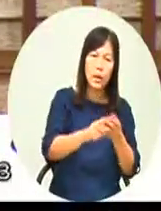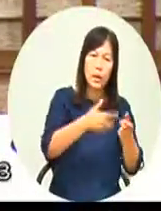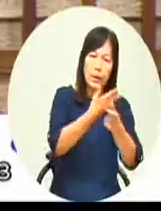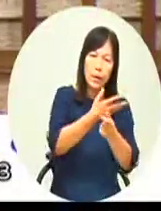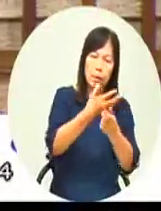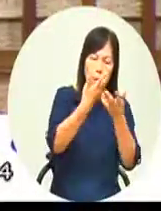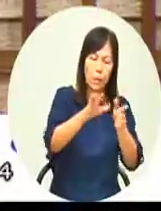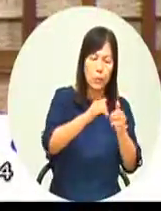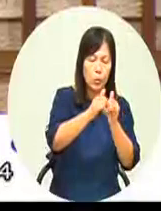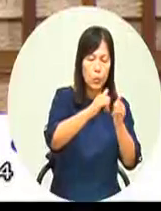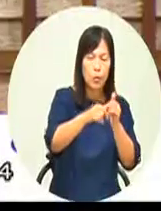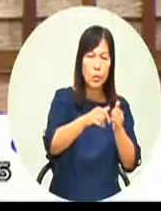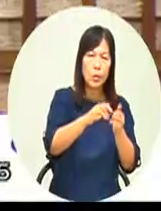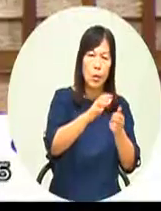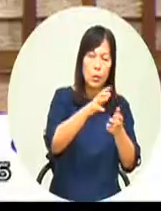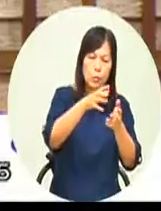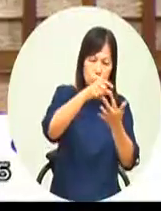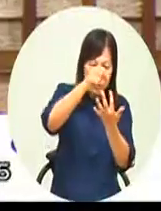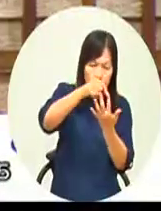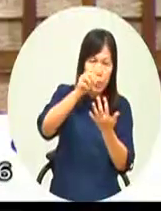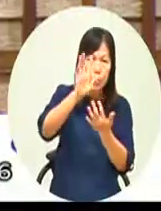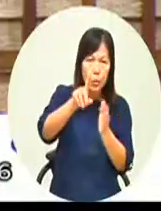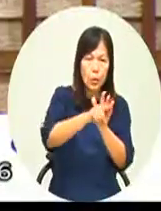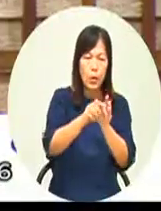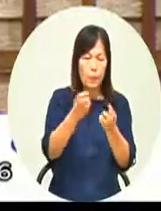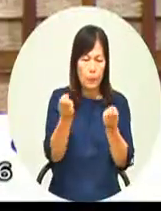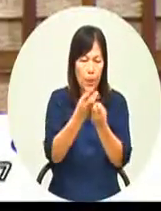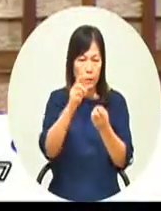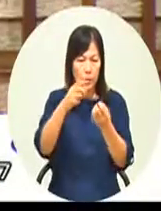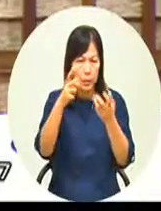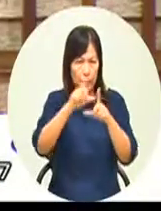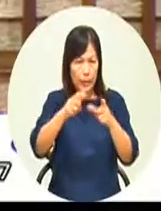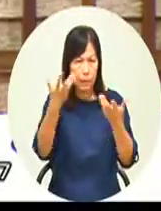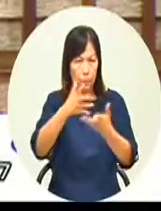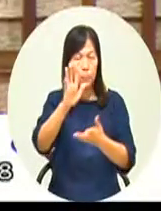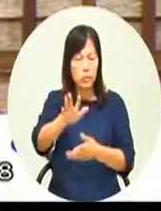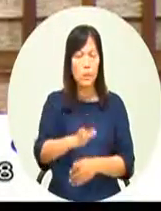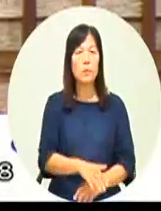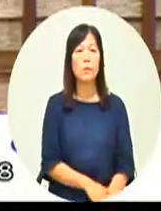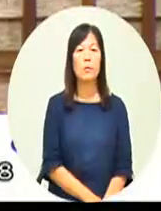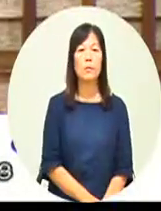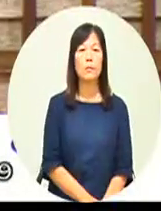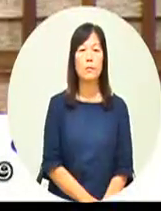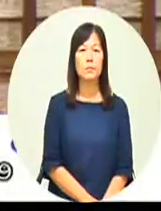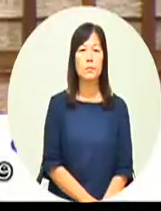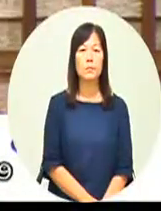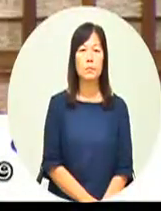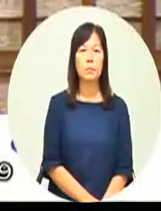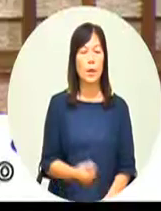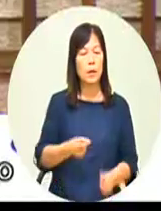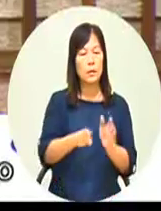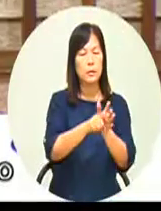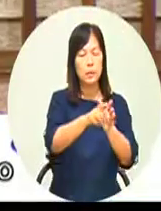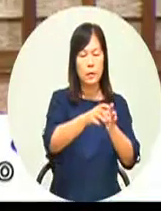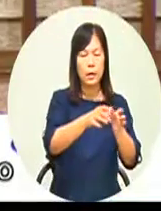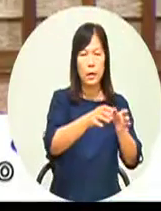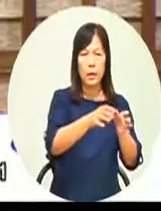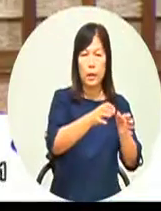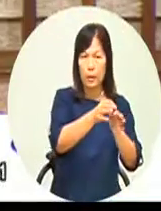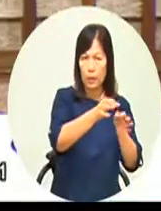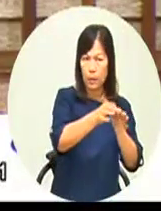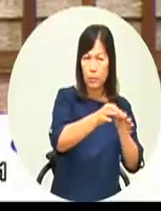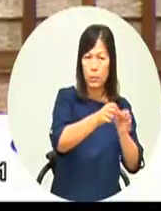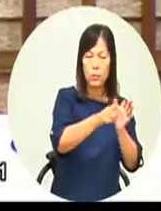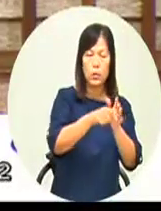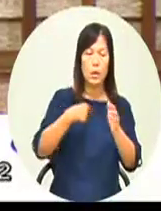更多市民朋友更多的选择的时候，发生了一个很大的问题，就是他们开发商跟我们